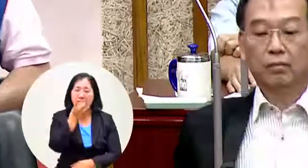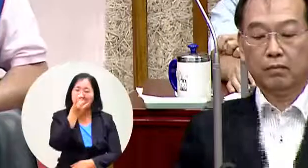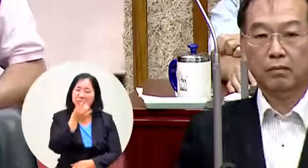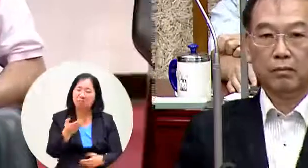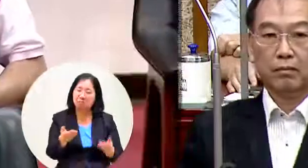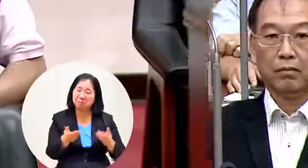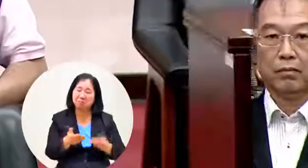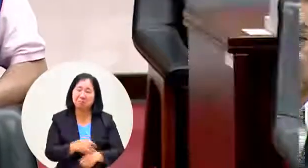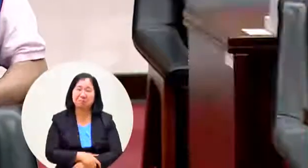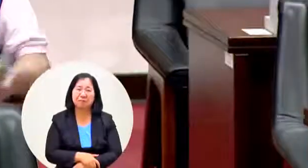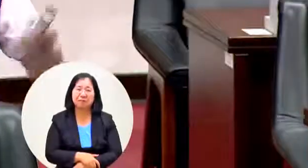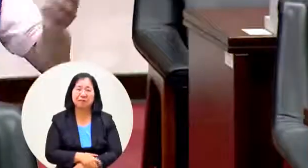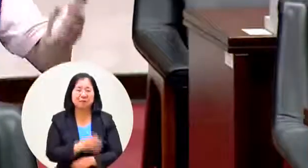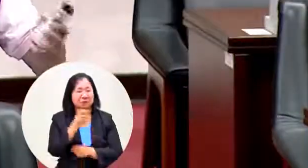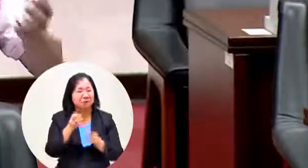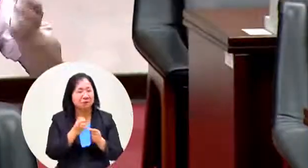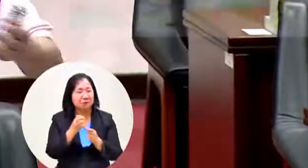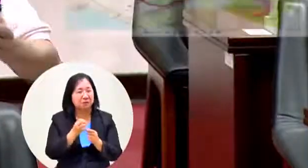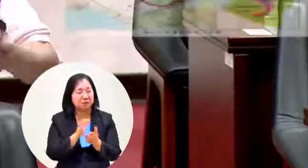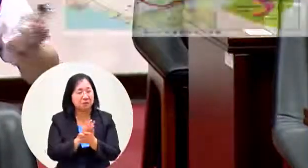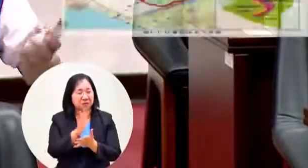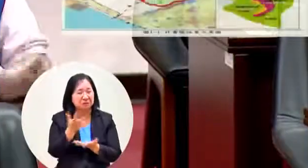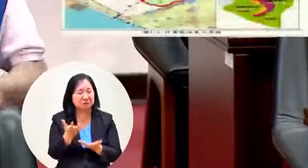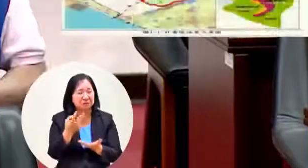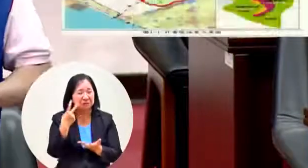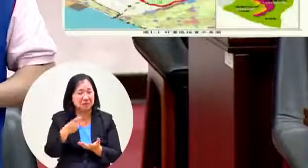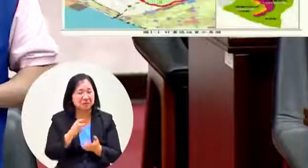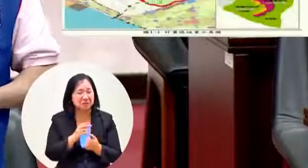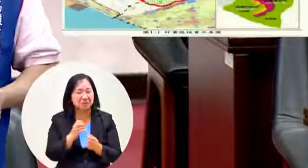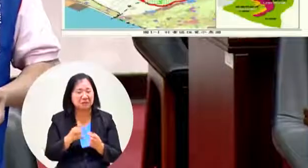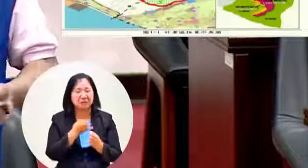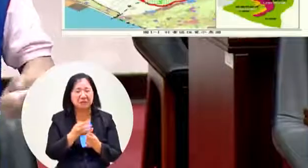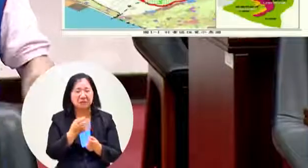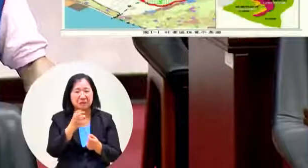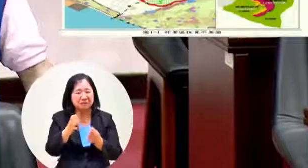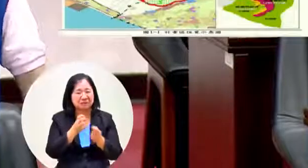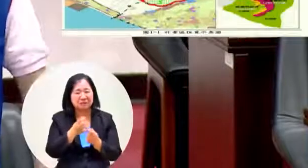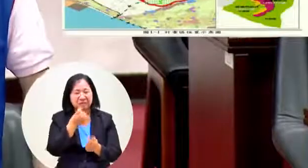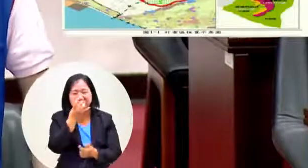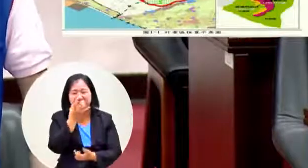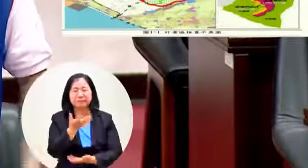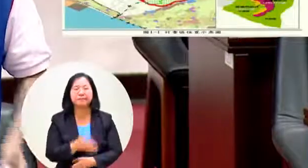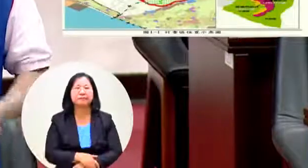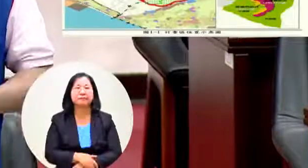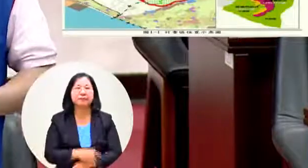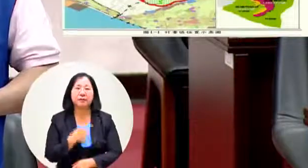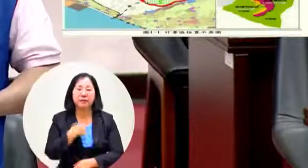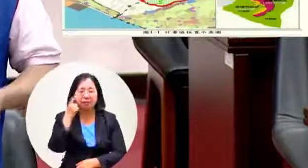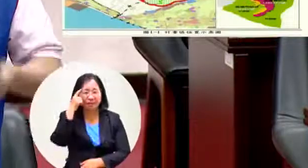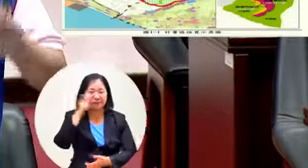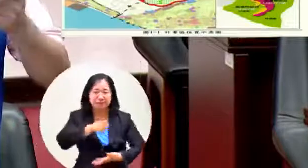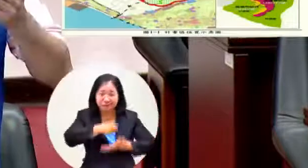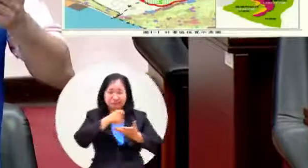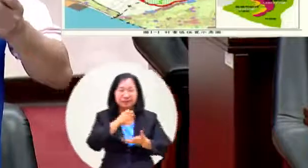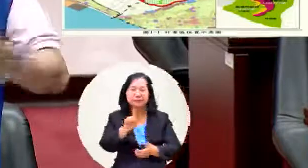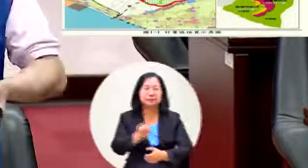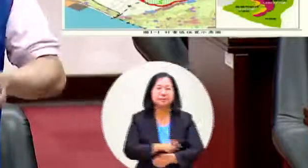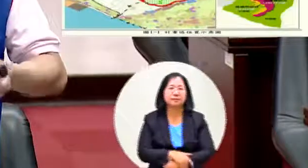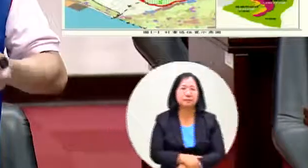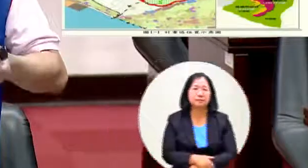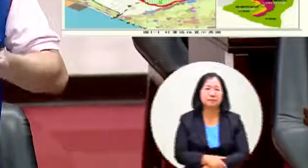个规划七成，目前是还暂时没有考虑到这个地方。 好，你请坐。那、啊、就是没有办法开